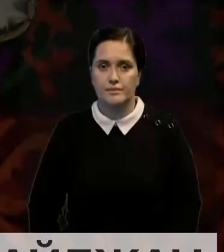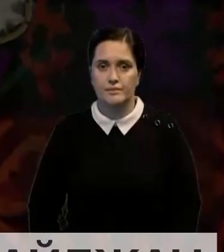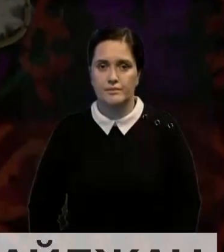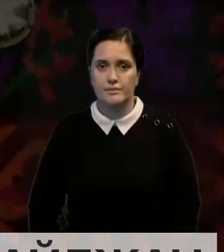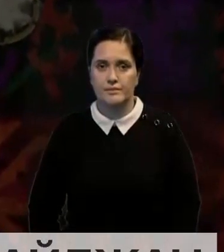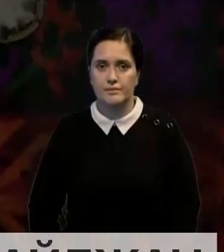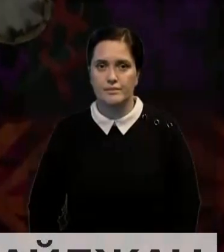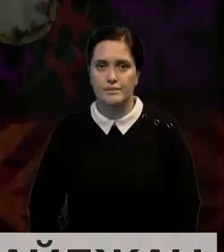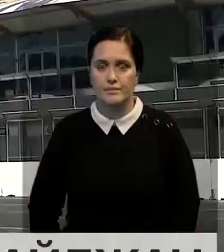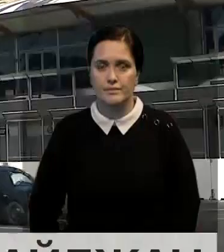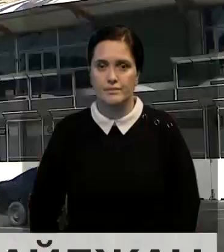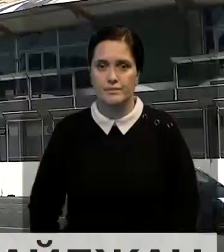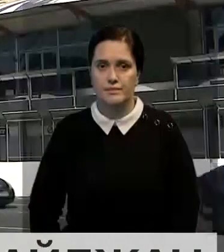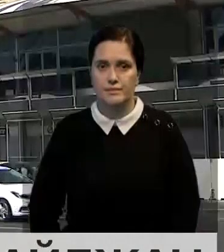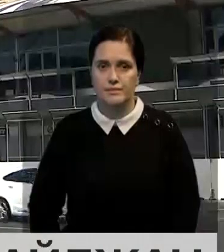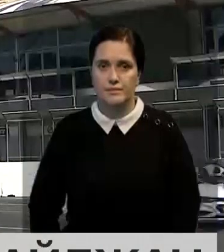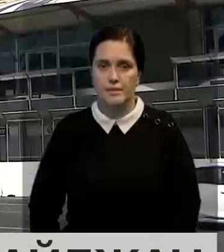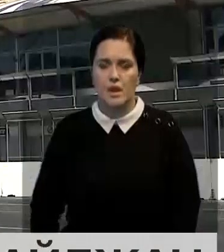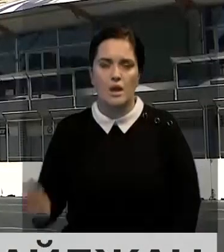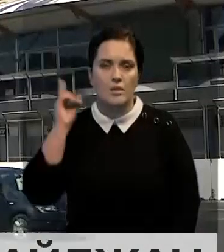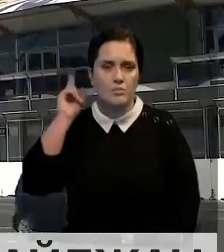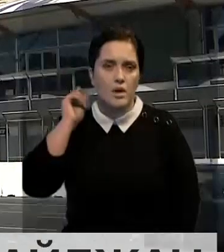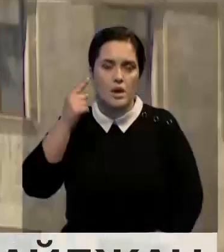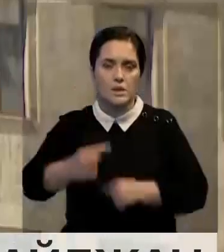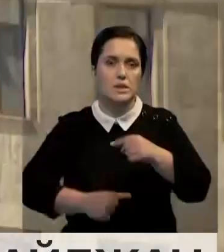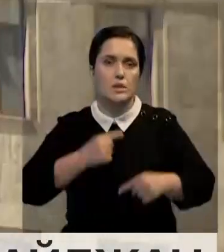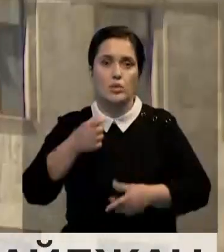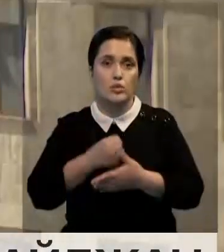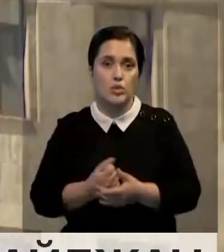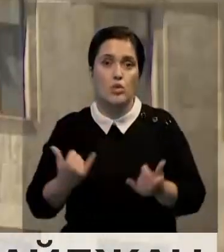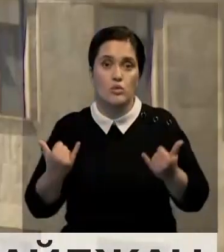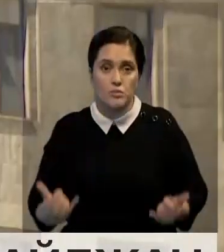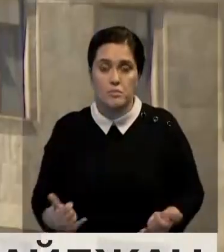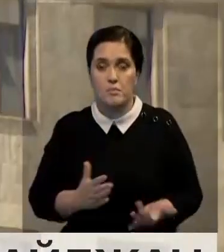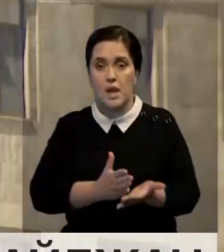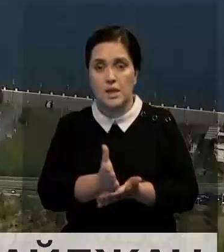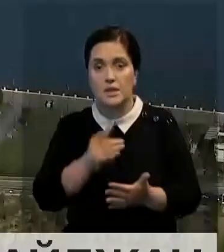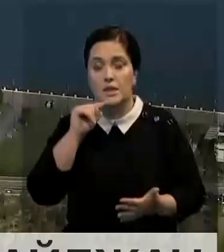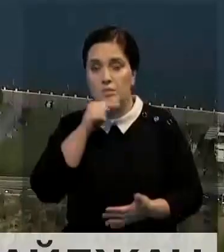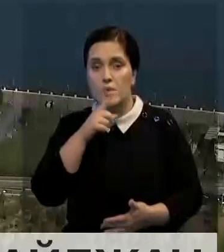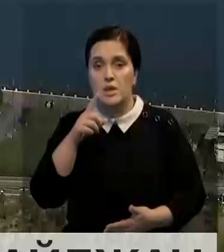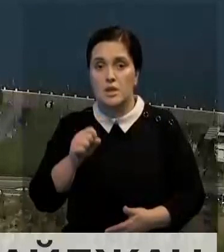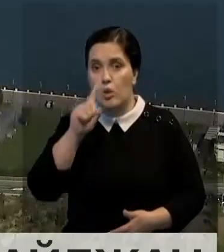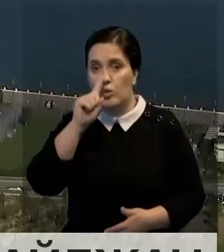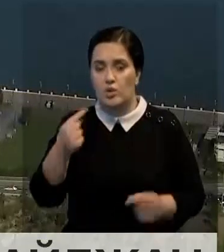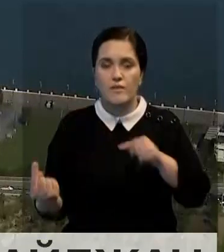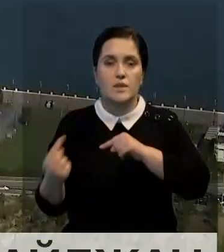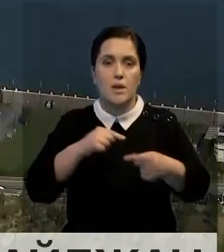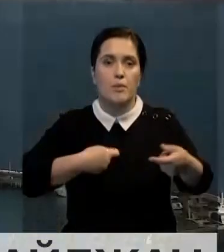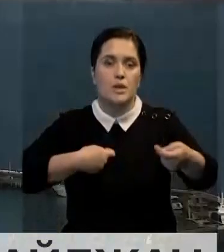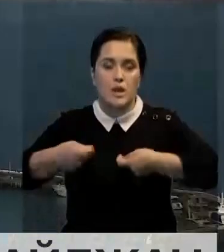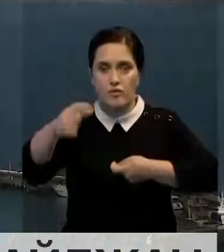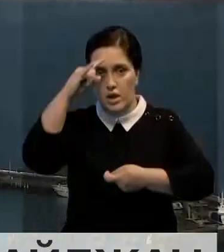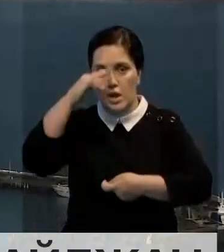тұзының жәмбен ой. От многовековой истории до современной политики и экономики. За последний год взаимная торговля между